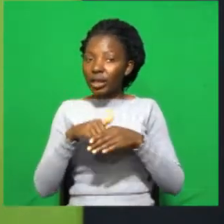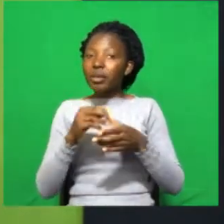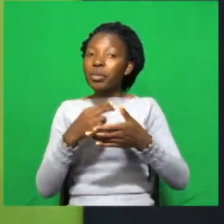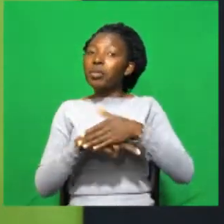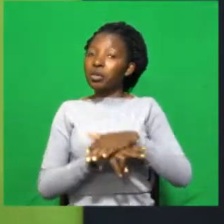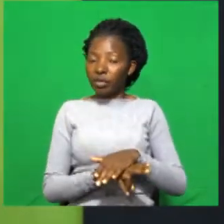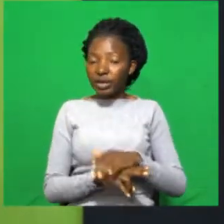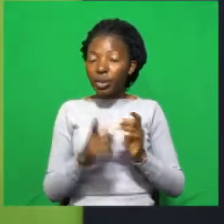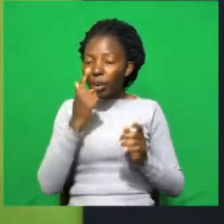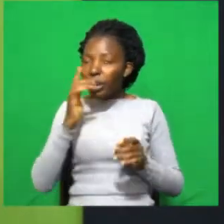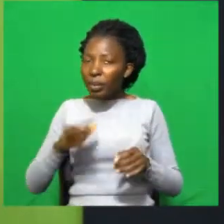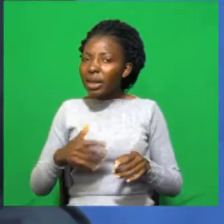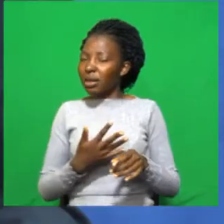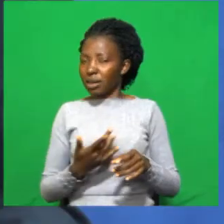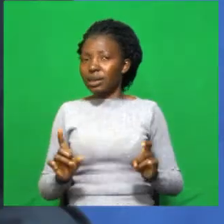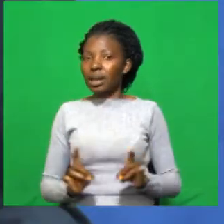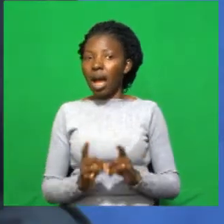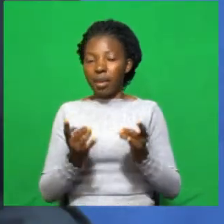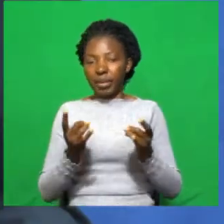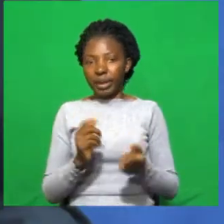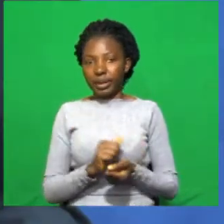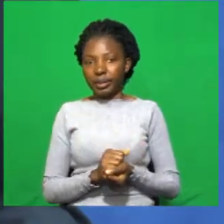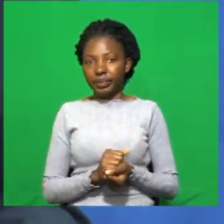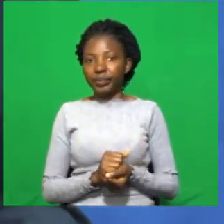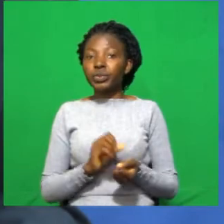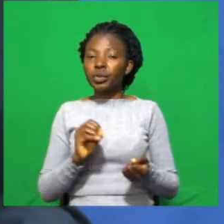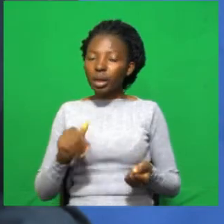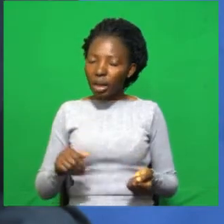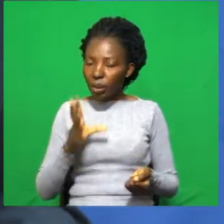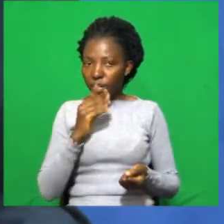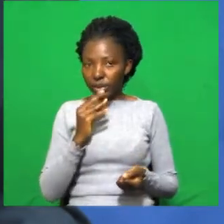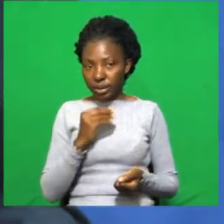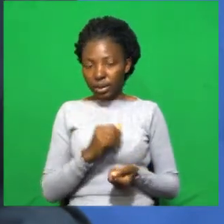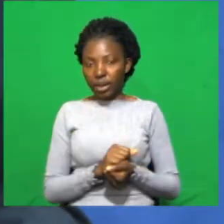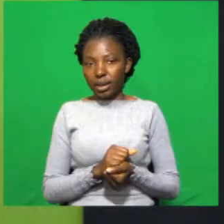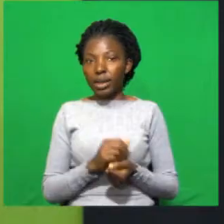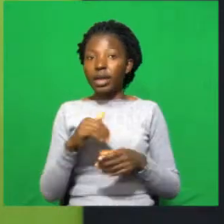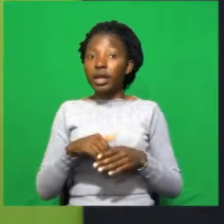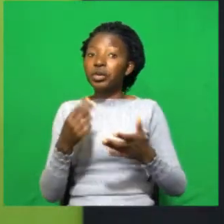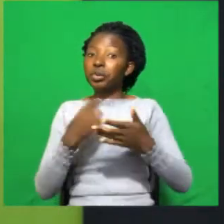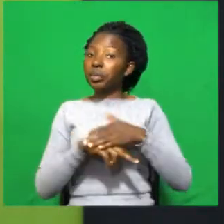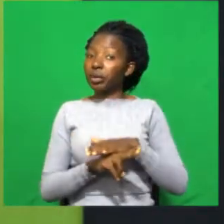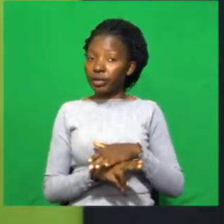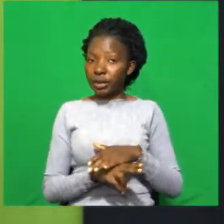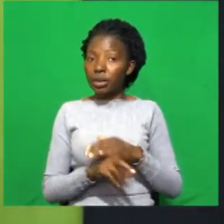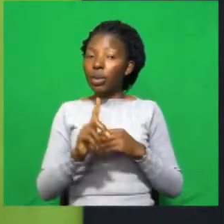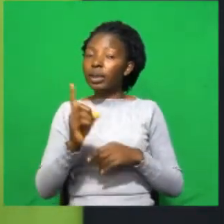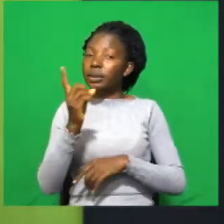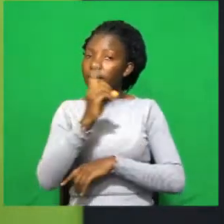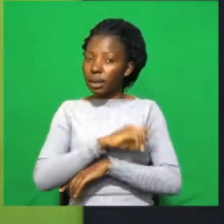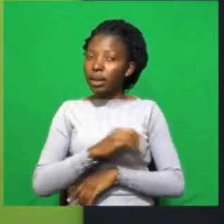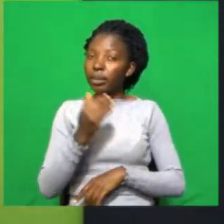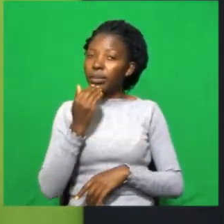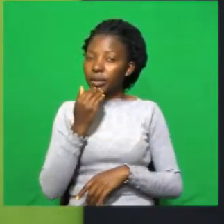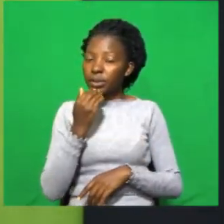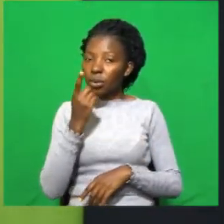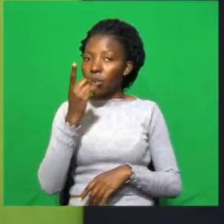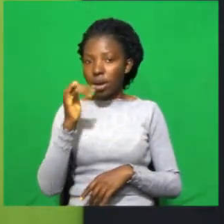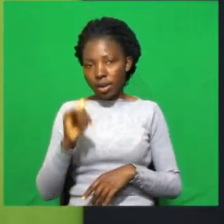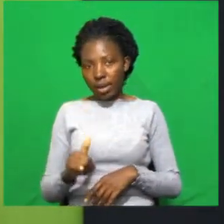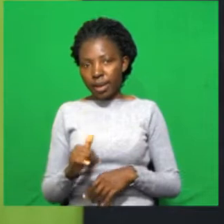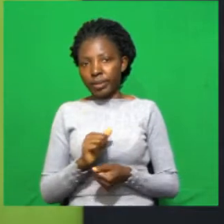yaitwa zvinhu zvakaipa izvi nechechi. Saka isusu tati manje muchiprofita ndozvataura bhaibheri. Zuva rimwe chete rinomirira